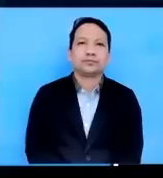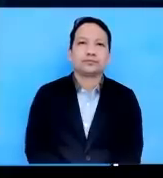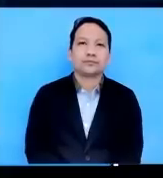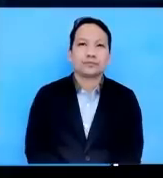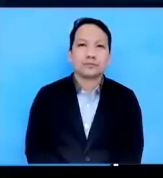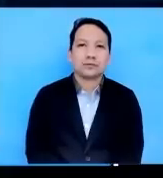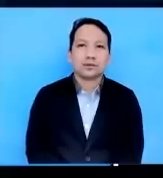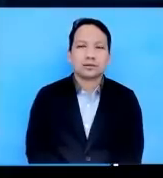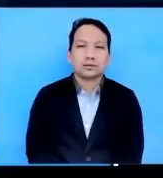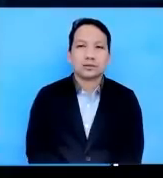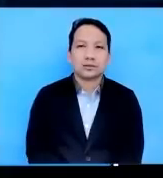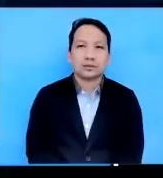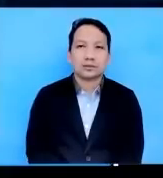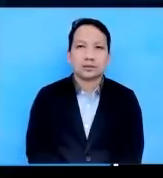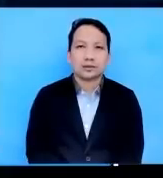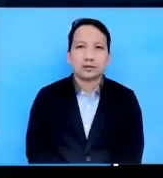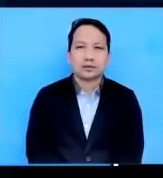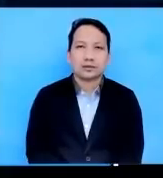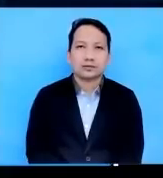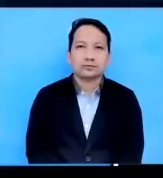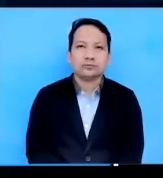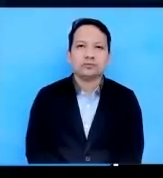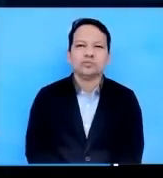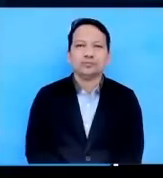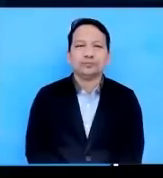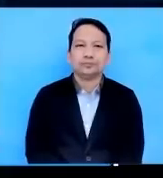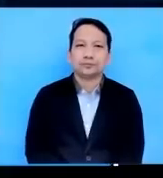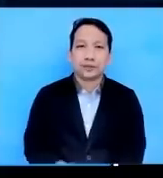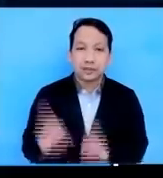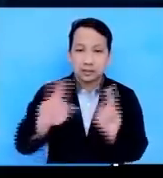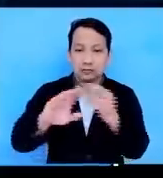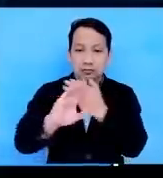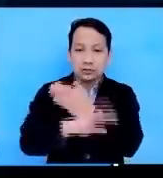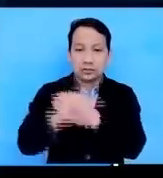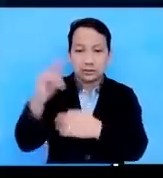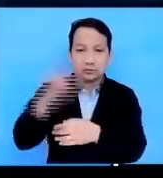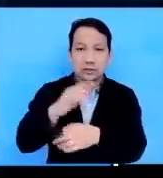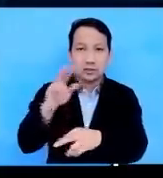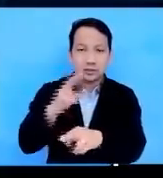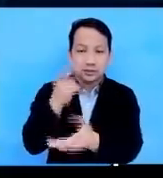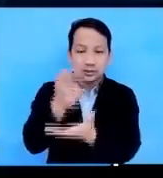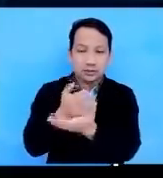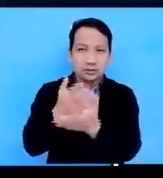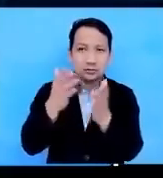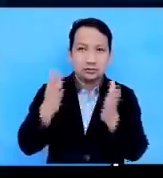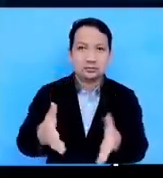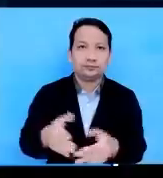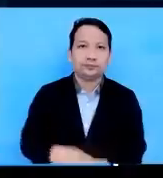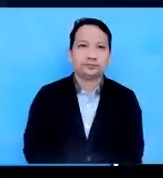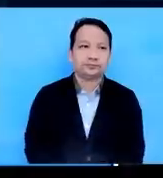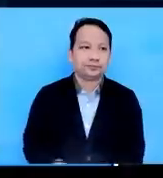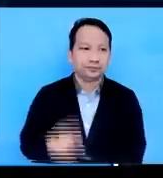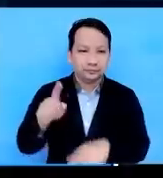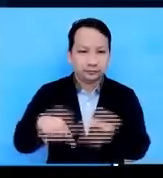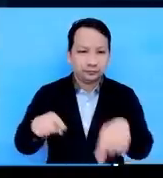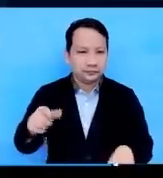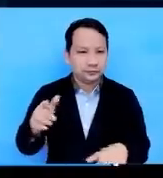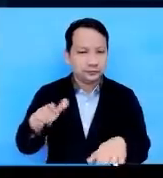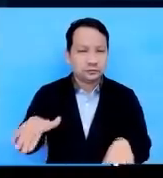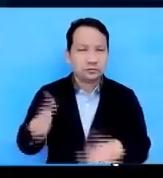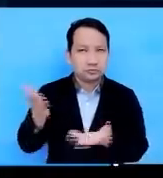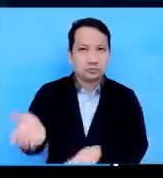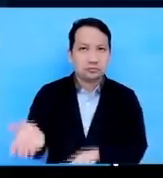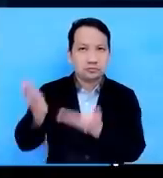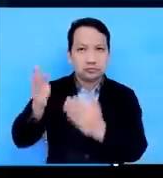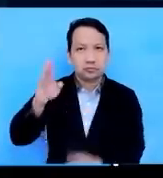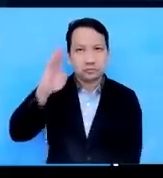Nakatakdang dumating sa bansa ang mga Pinoy na tumulong sa rescue mission sa Turkey. Sa gitna ng kanilang biyahe, kabi-kabilang pagsaludo ang kanilang